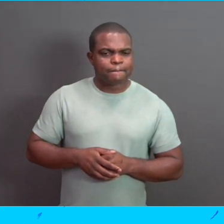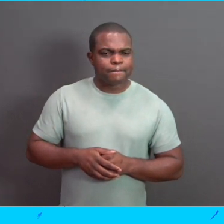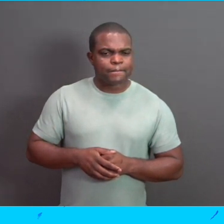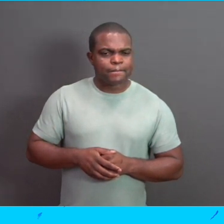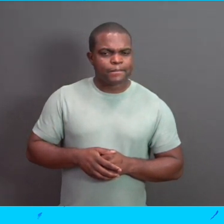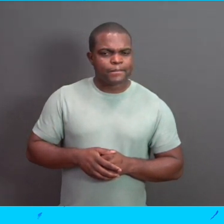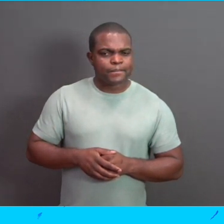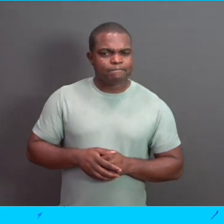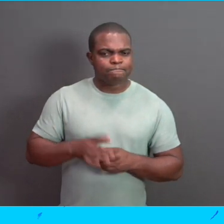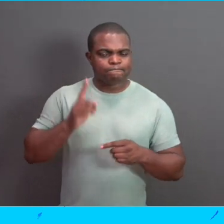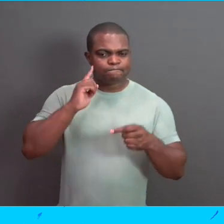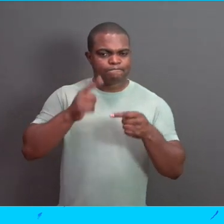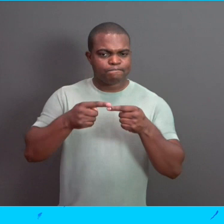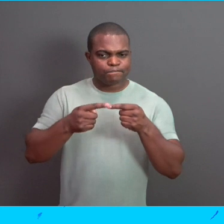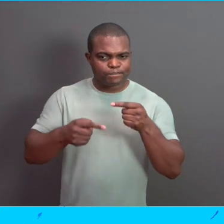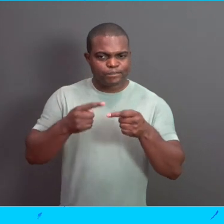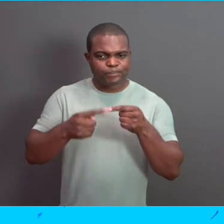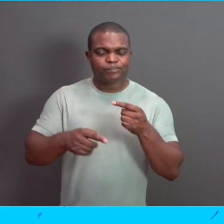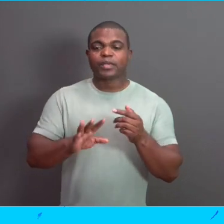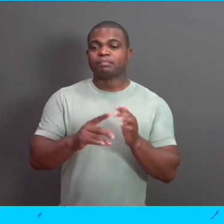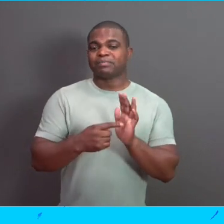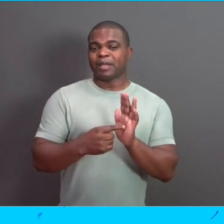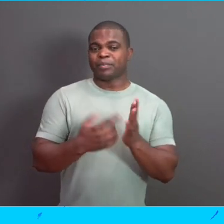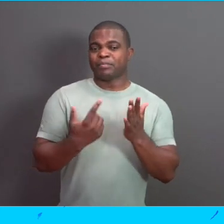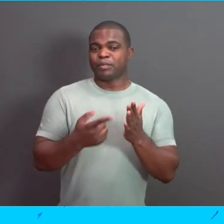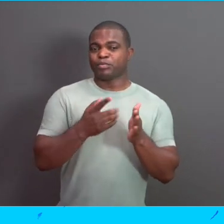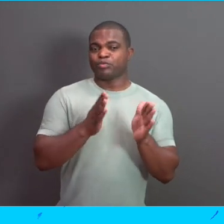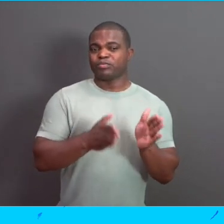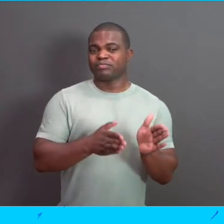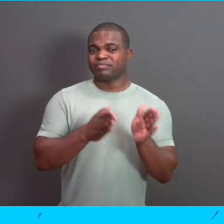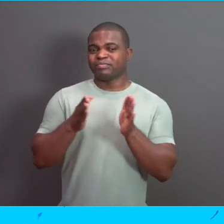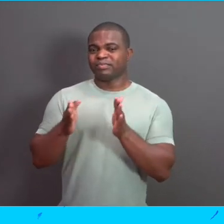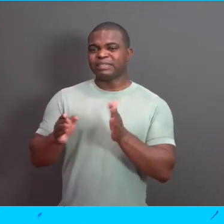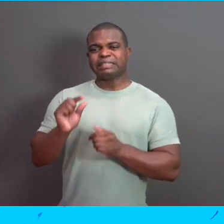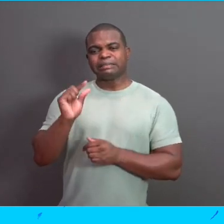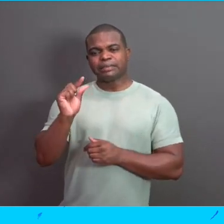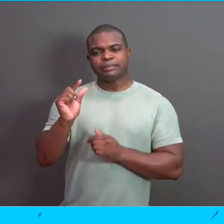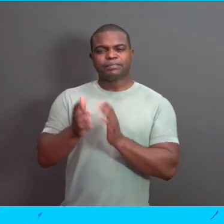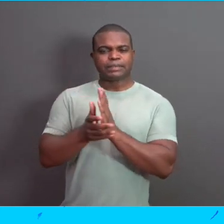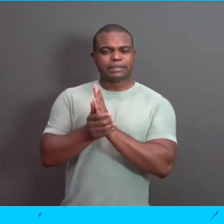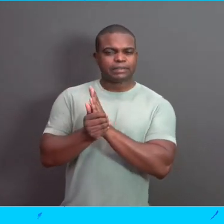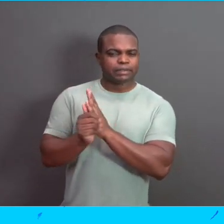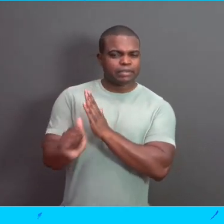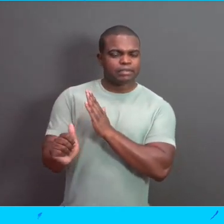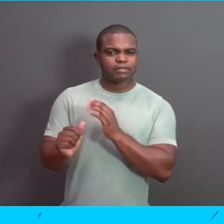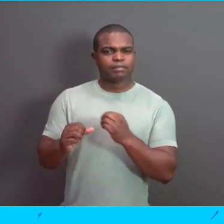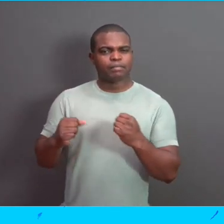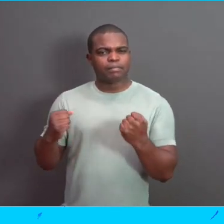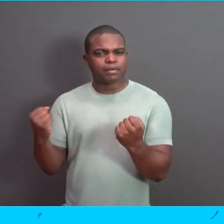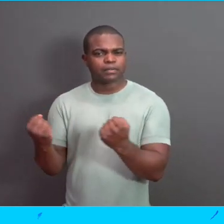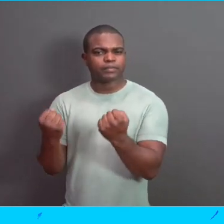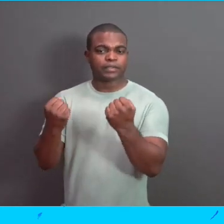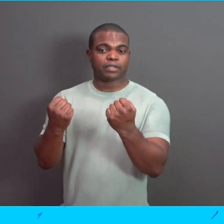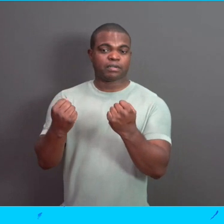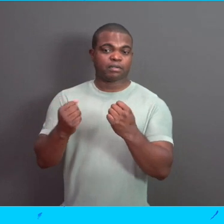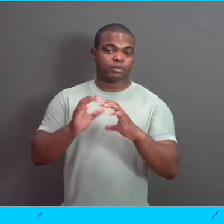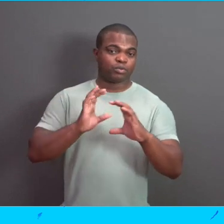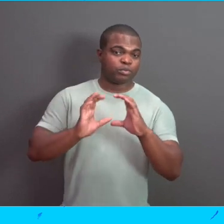Les soft skills, par exemple, la communication, et comme nous pouvons voir, il y a